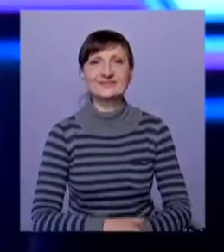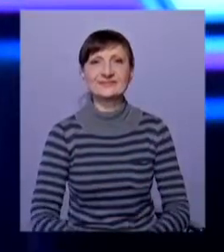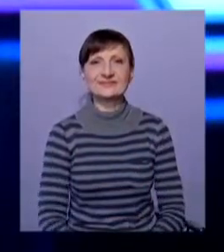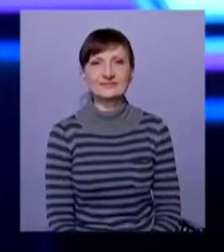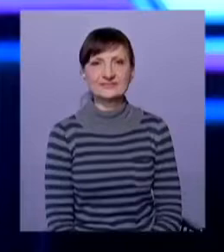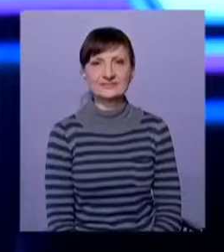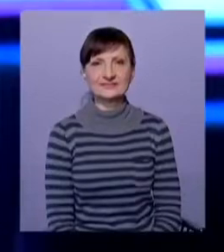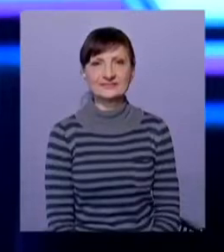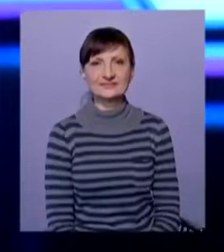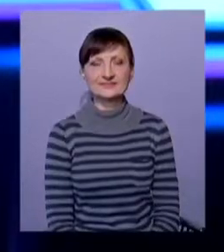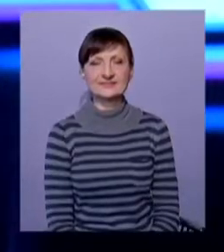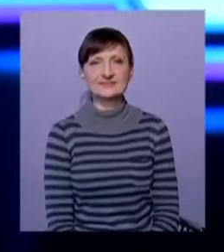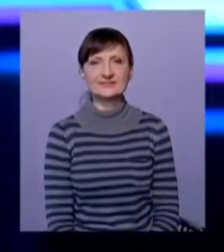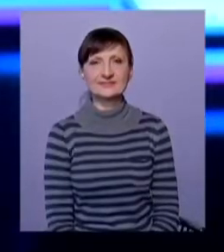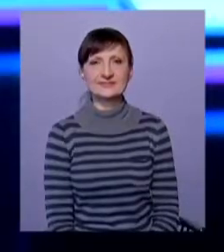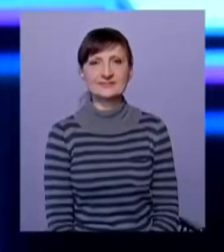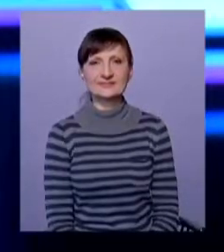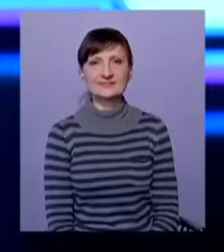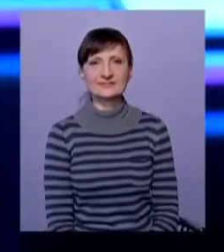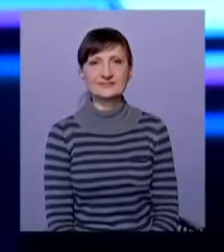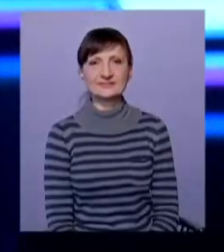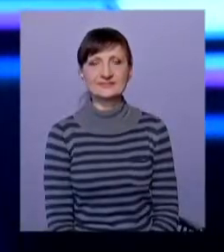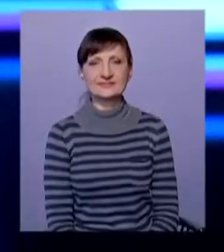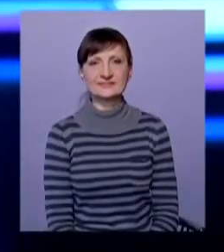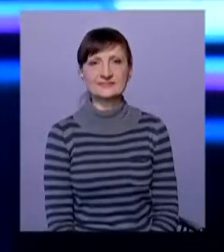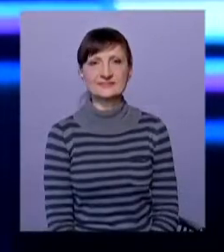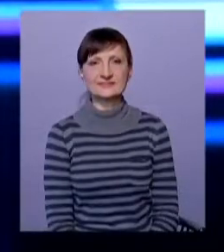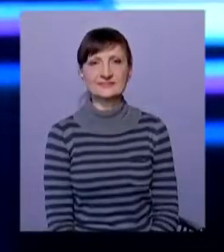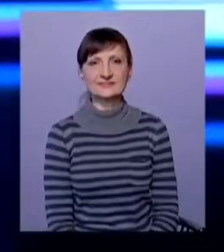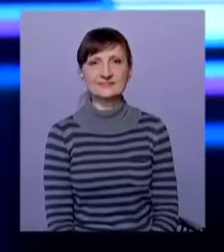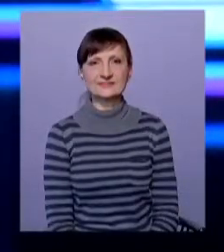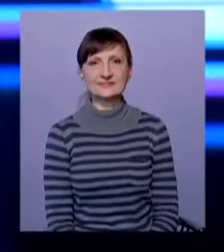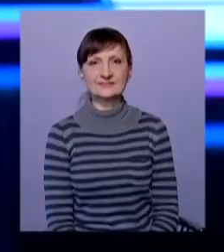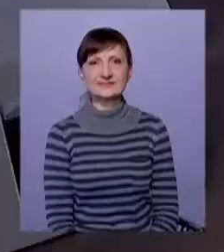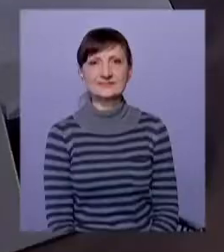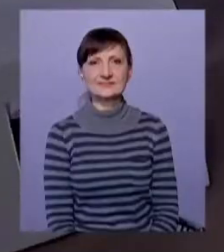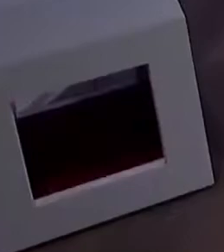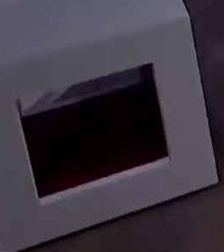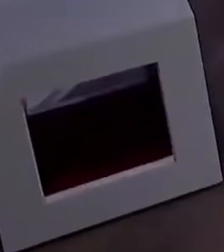здоровым в условиях бурлящего, кипящего мегаполиса, такого как Алматы. Счастливо!